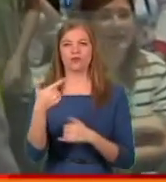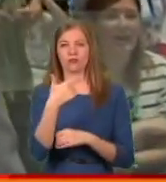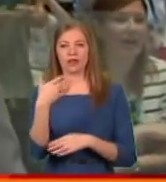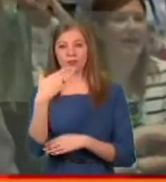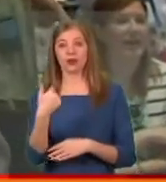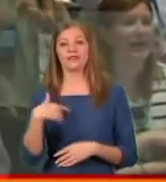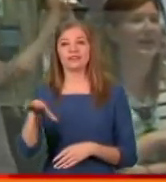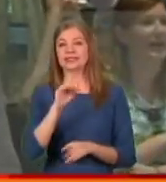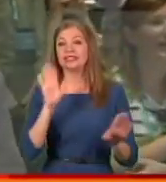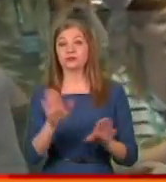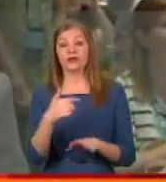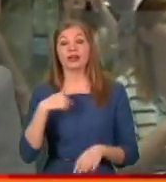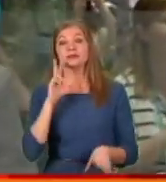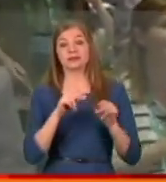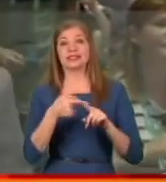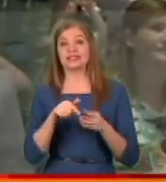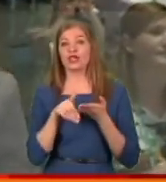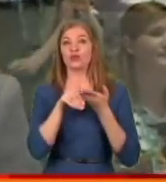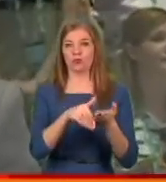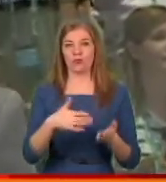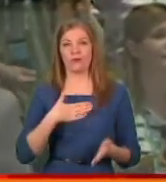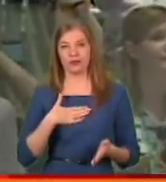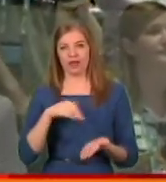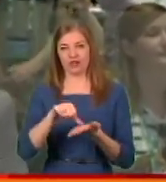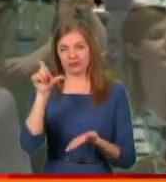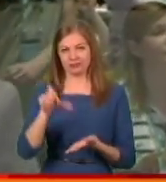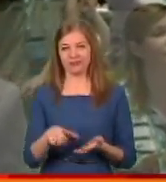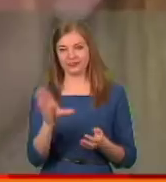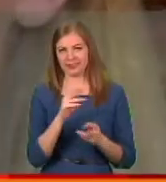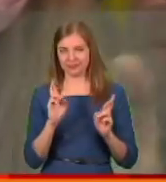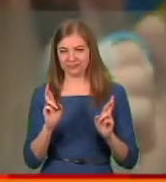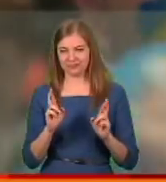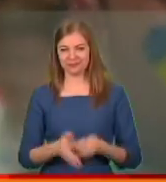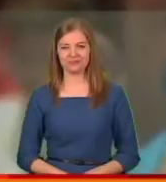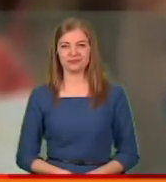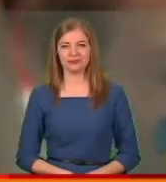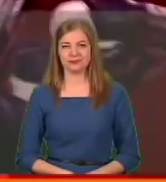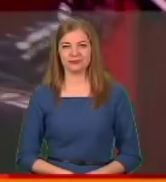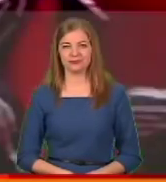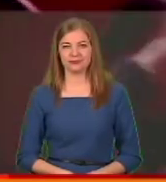і ми сподіваємося, що це допоможе нашому Меловіну. Тримаємо за нього кулачки.